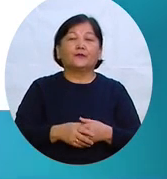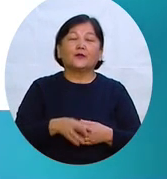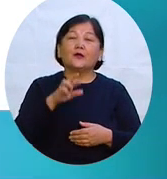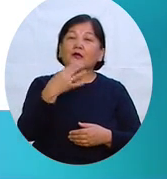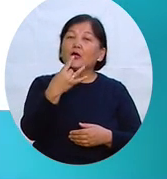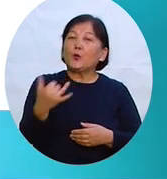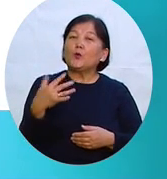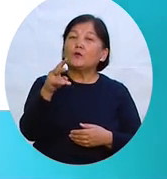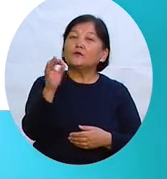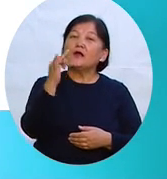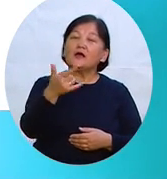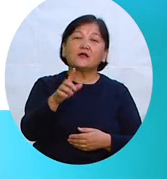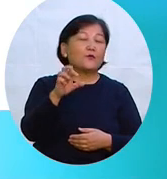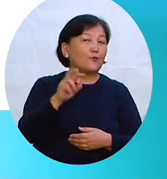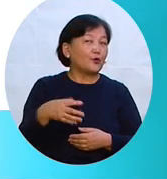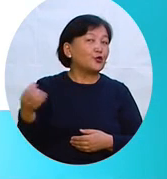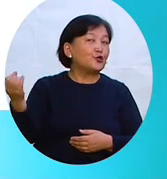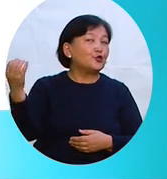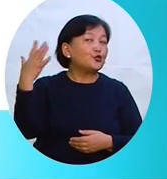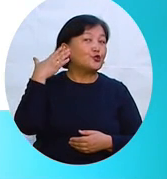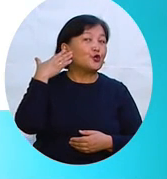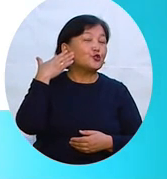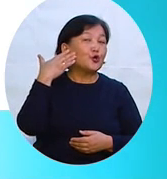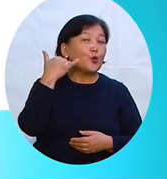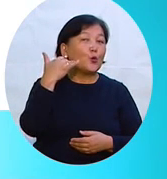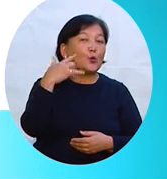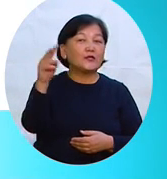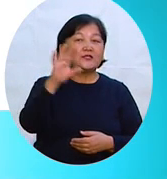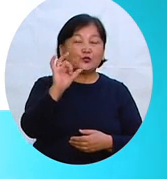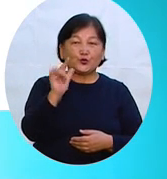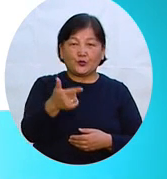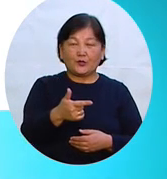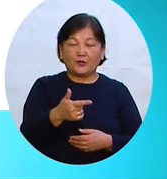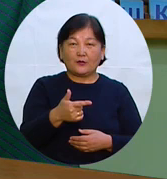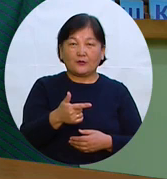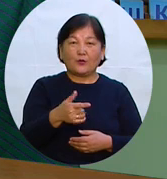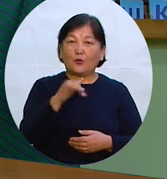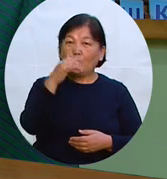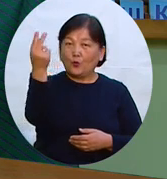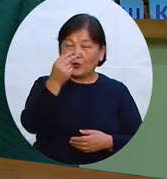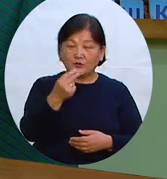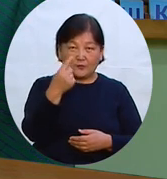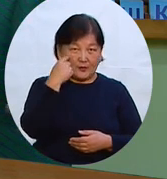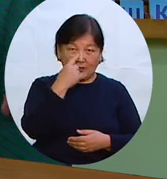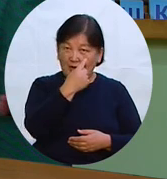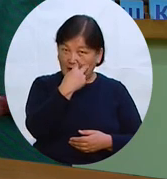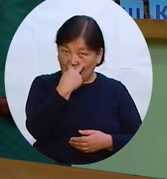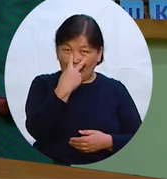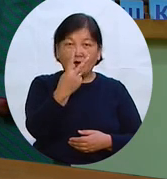Яруу найраг бол сонсох уран зураг бол харах яруу найраг юм шүү хүүхдүүдээ.